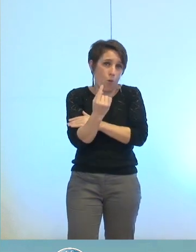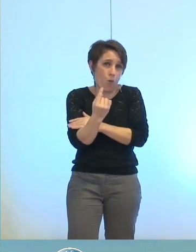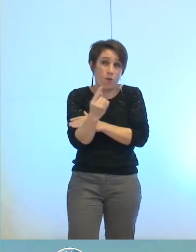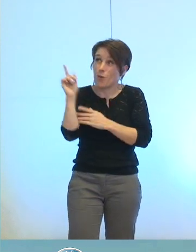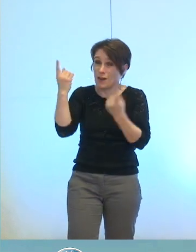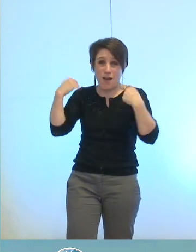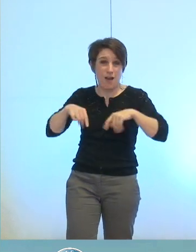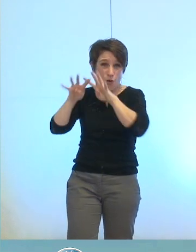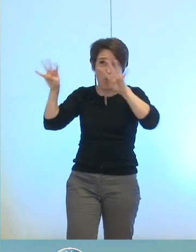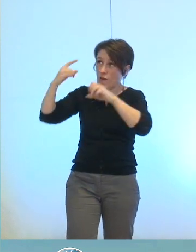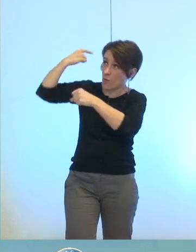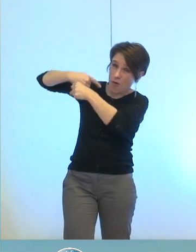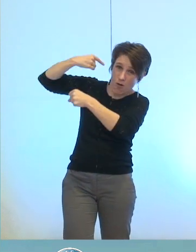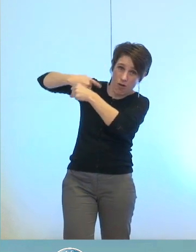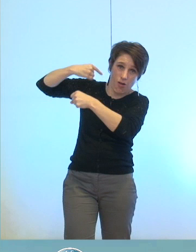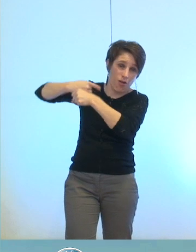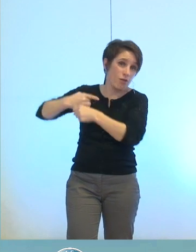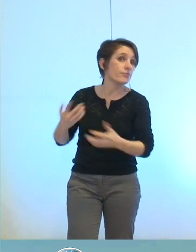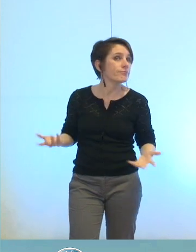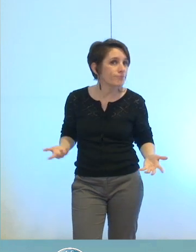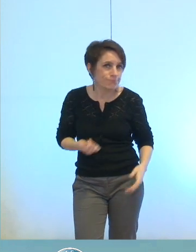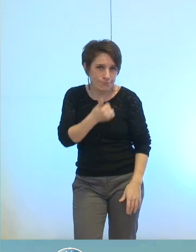en train d'imposer aux collectivités